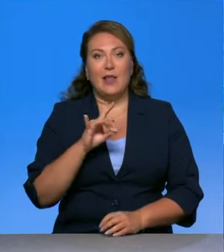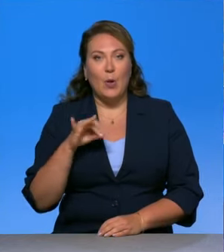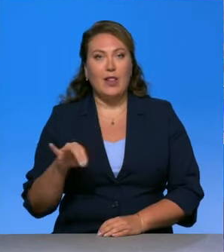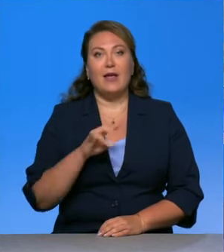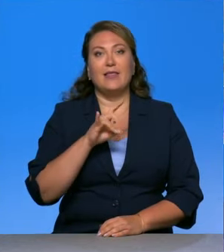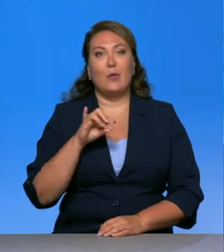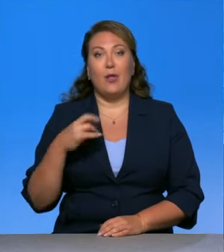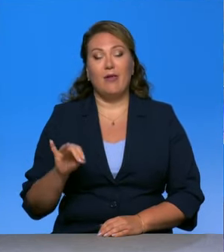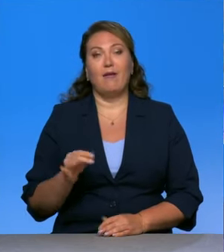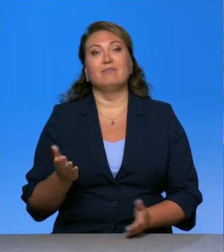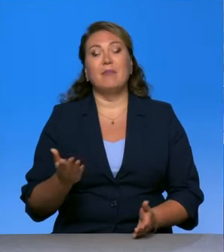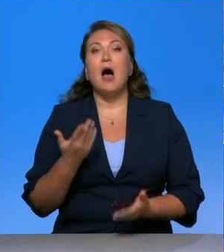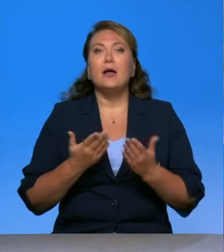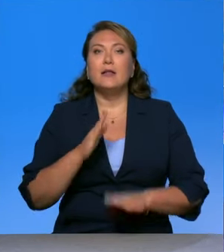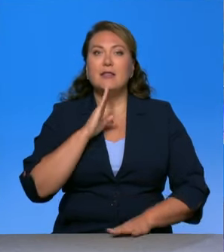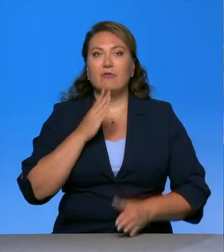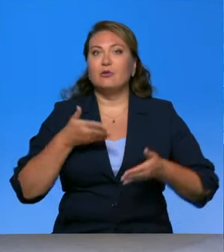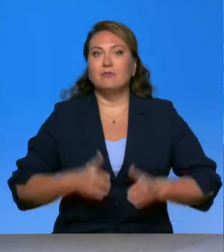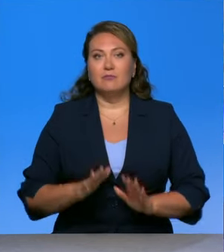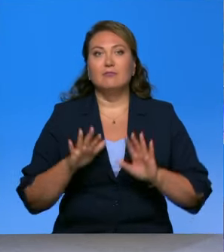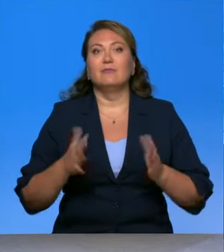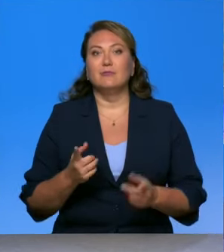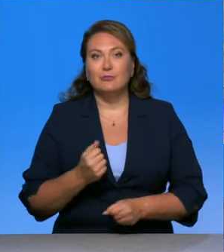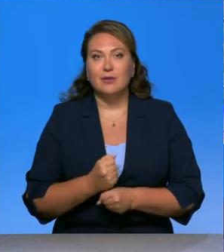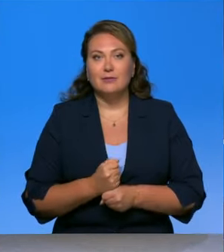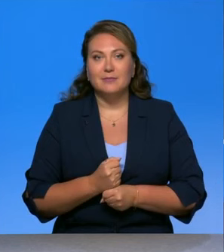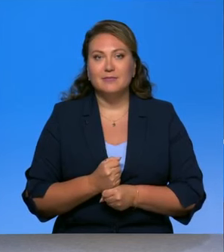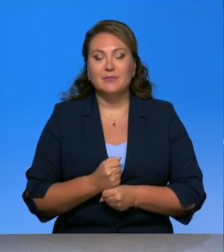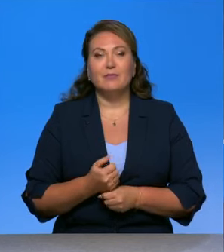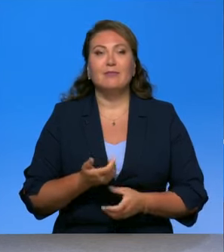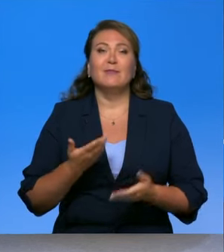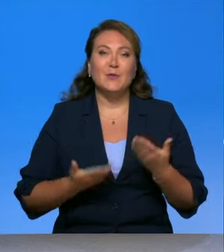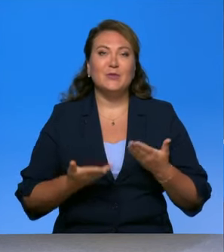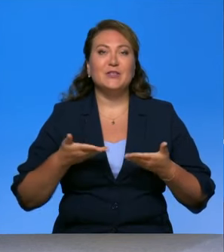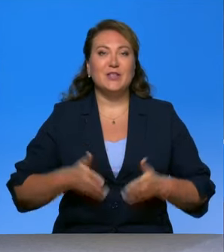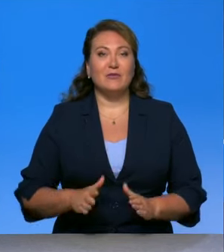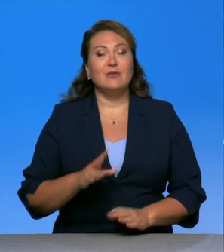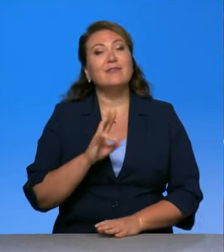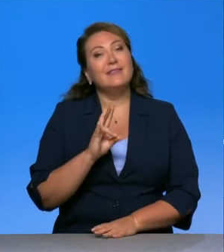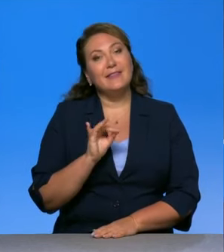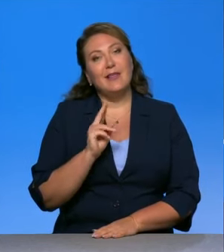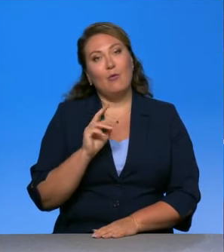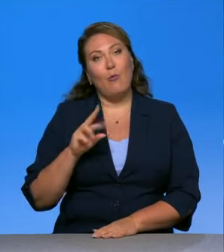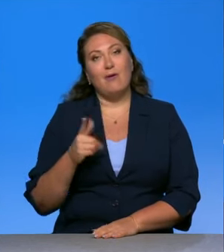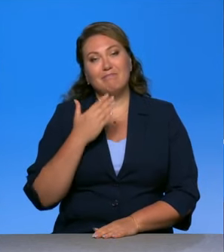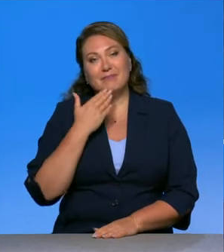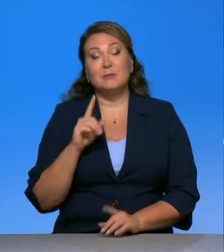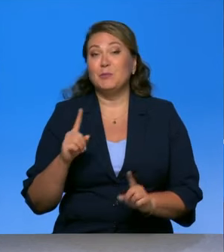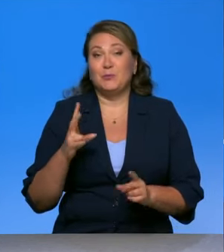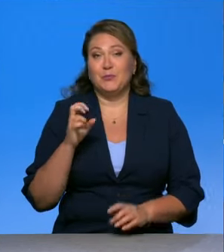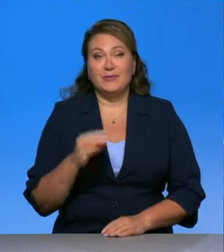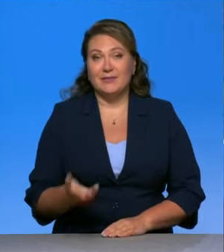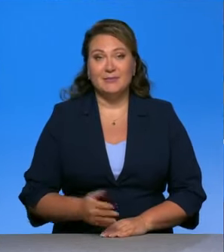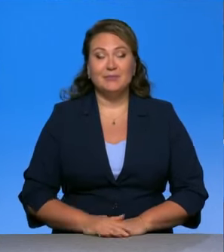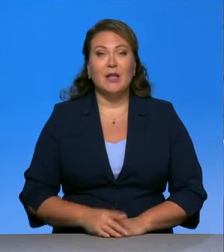если девочка? А, если девочка, можно... Николь? Да, почему нет? Вы знаете,